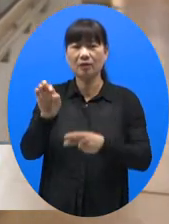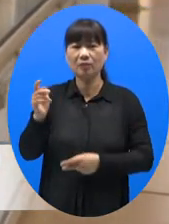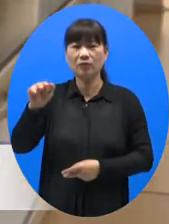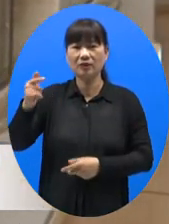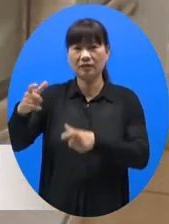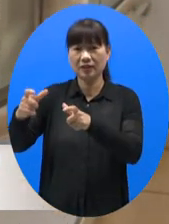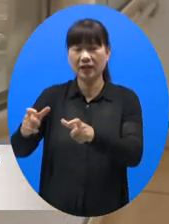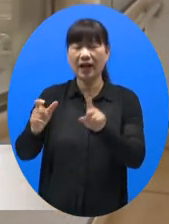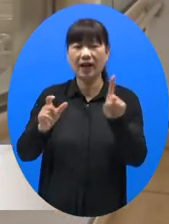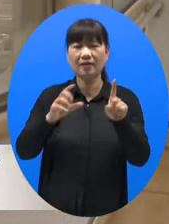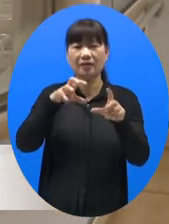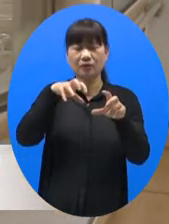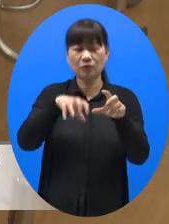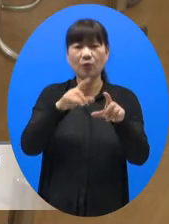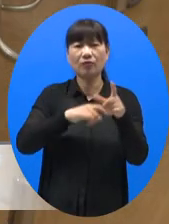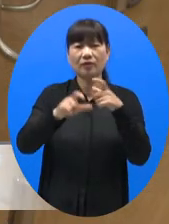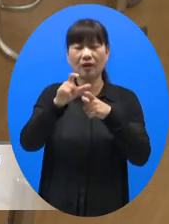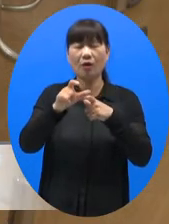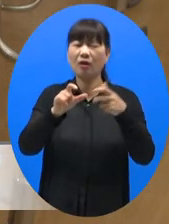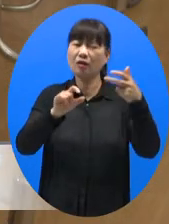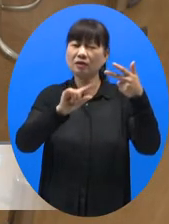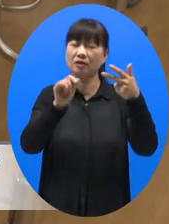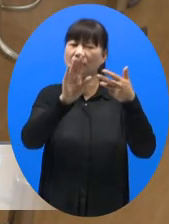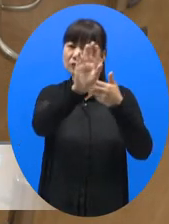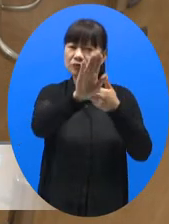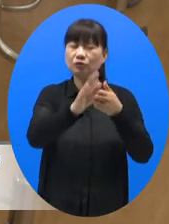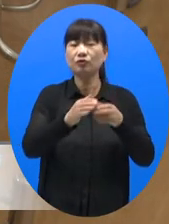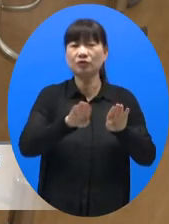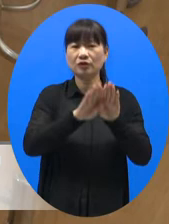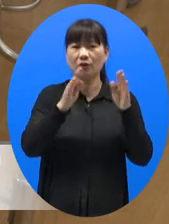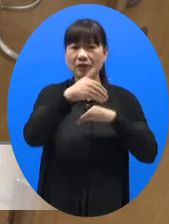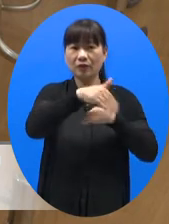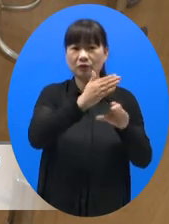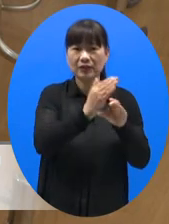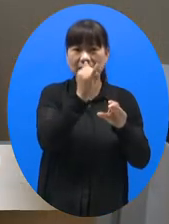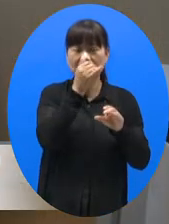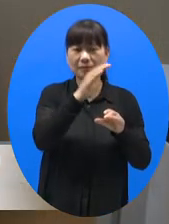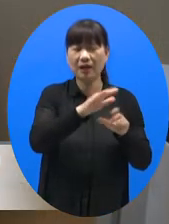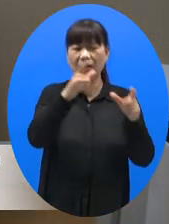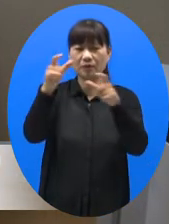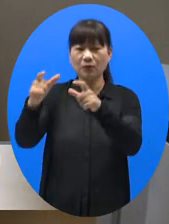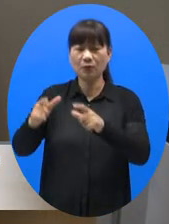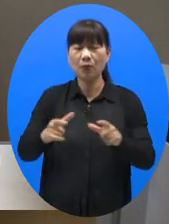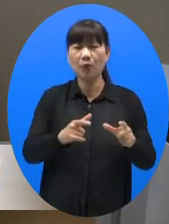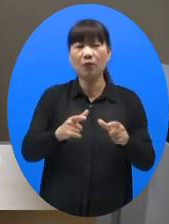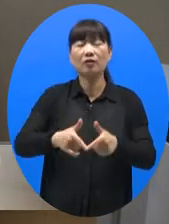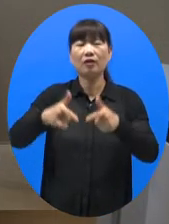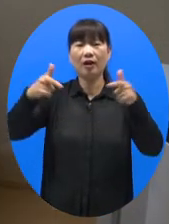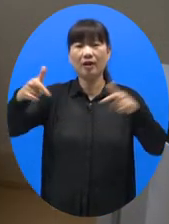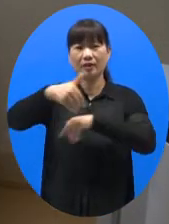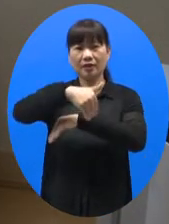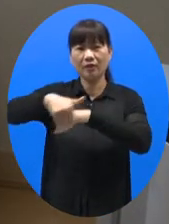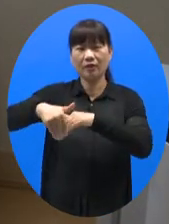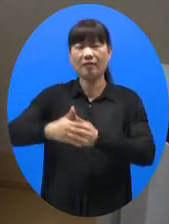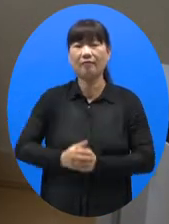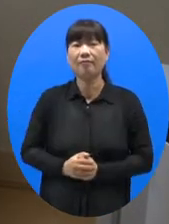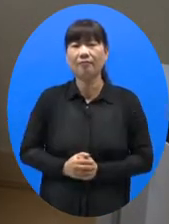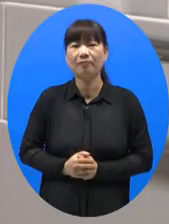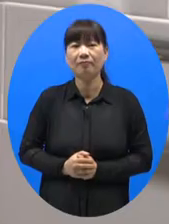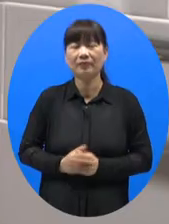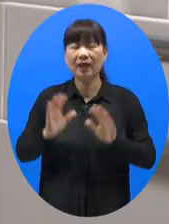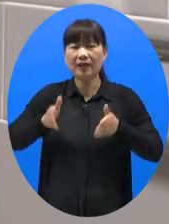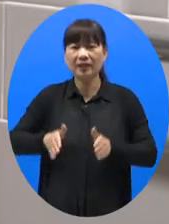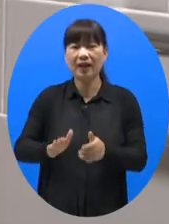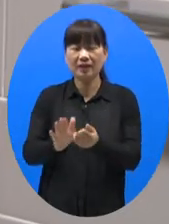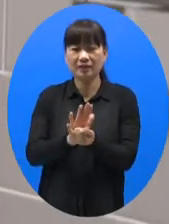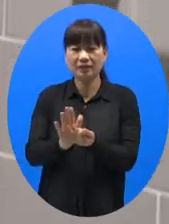하반기 한 곳에 더 문을 열 준비를 하고 있는데 민선 8기 경기도는 권역별로 이를 확대할 구상입니다.